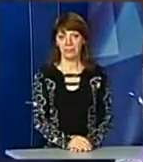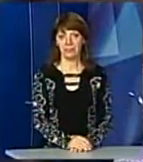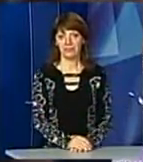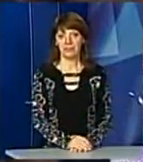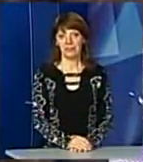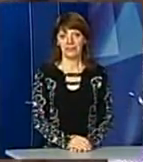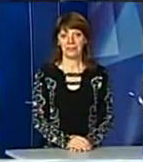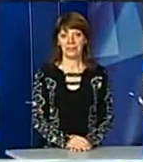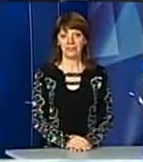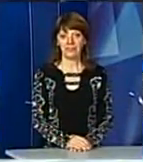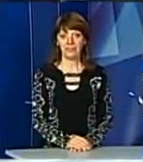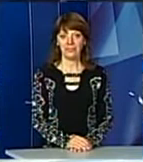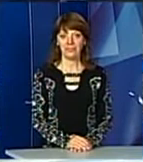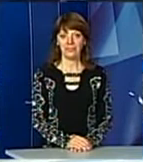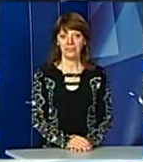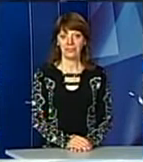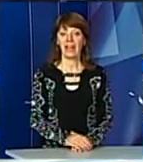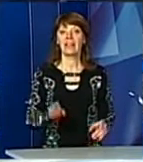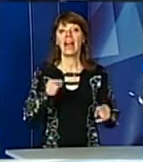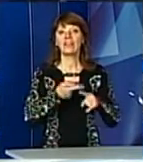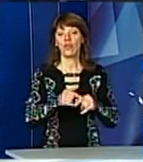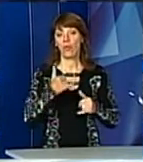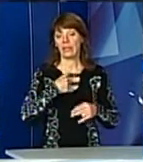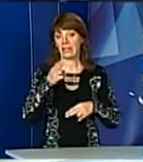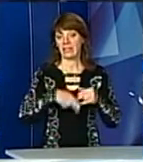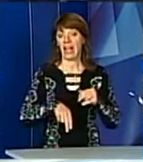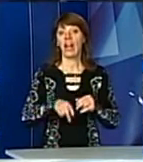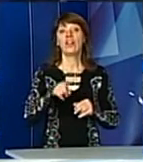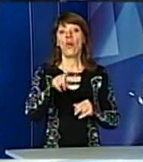Лопаченко. Новини. І на цьому у нас все.